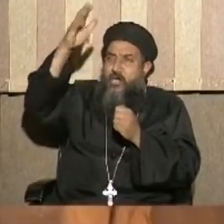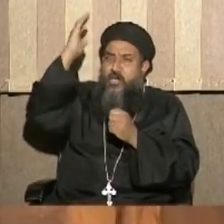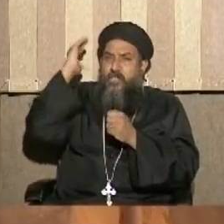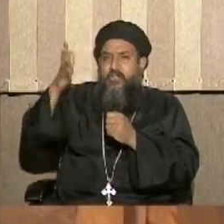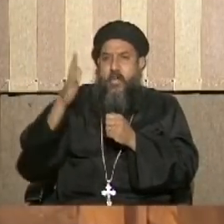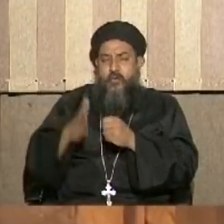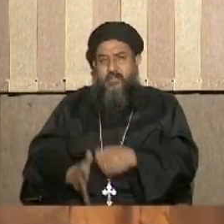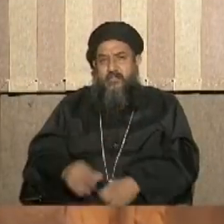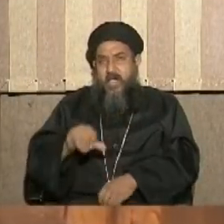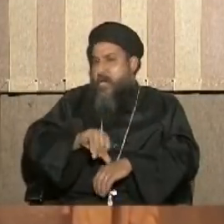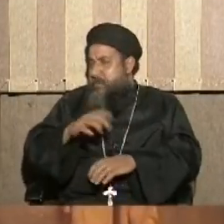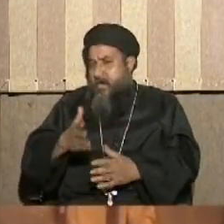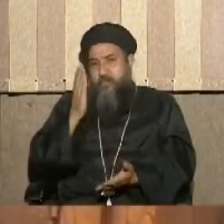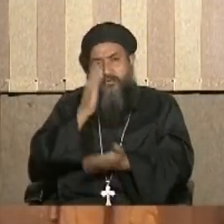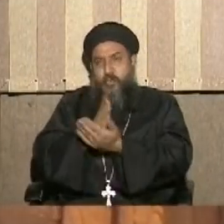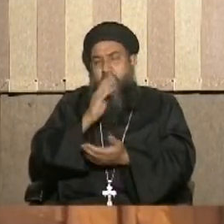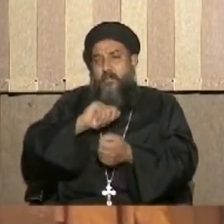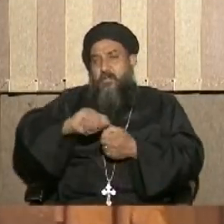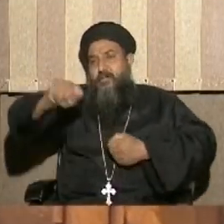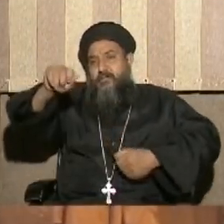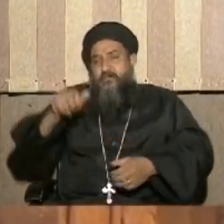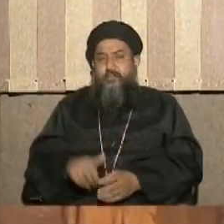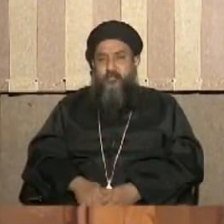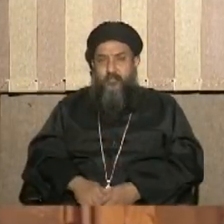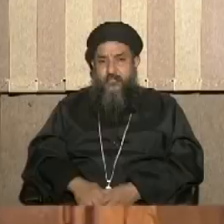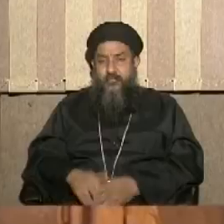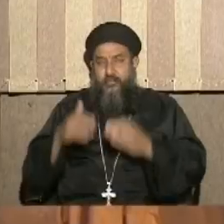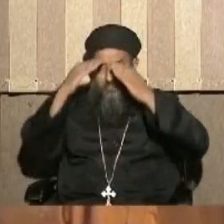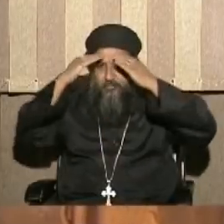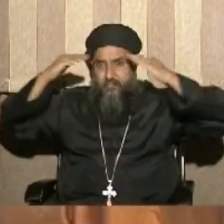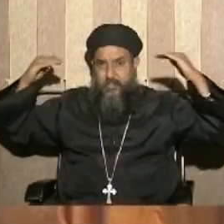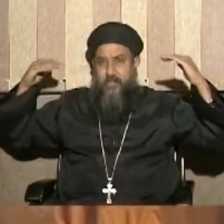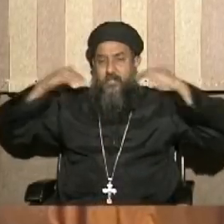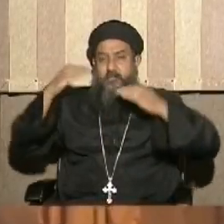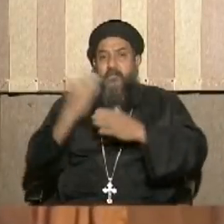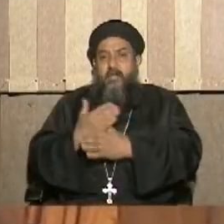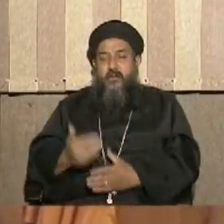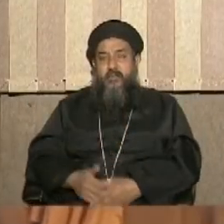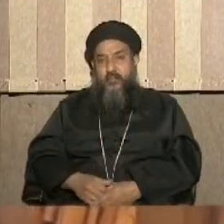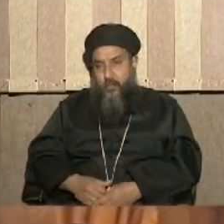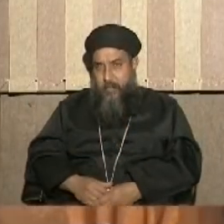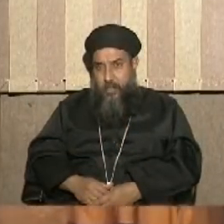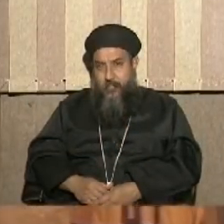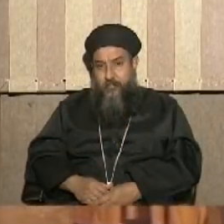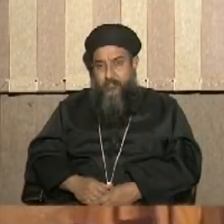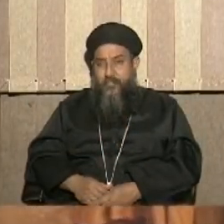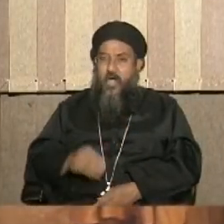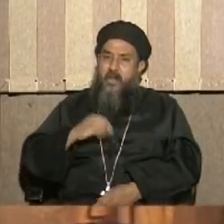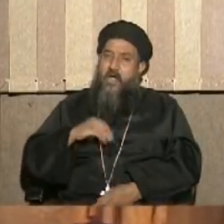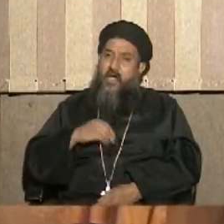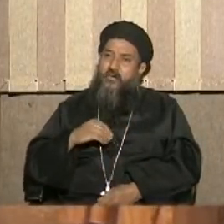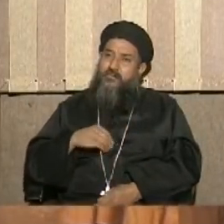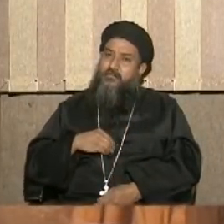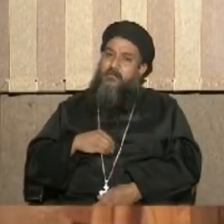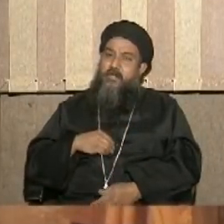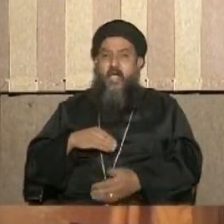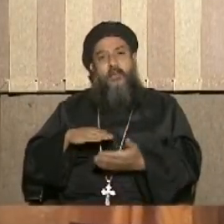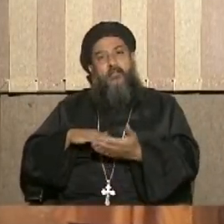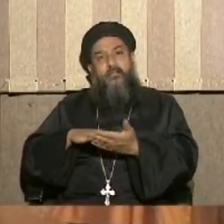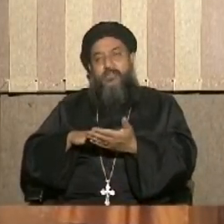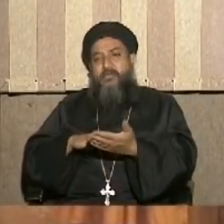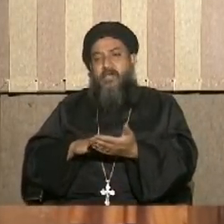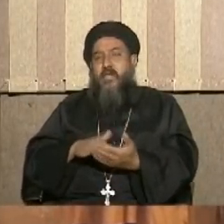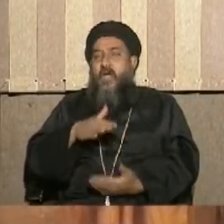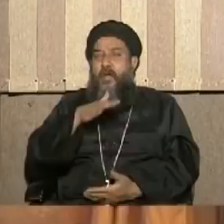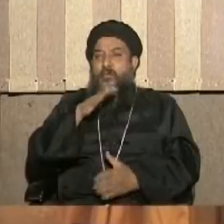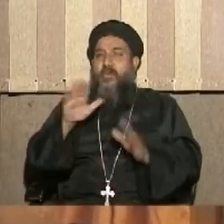جاي من مكان بعيد قوي، وعاوز تترهب ليه يا ابي؟ اعمل معروف دلني على مكان الاب